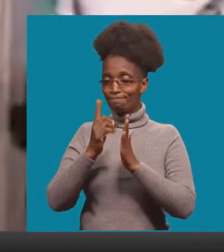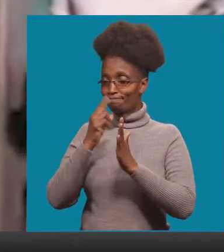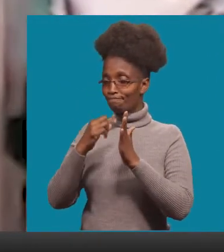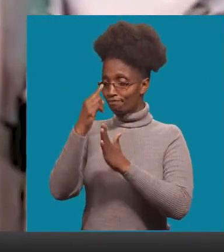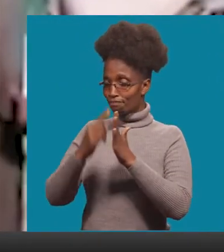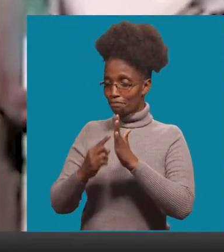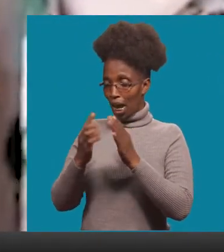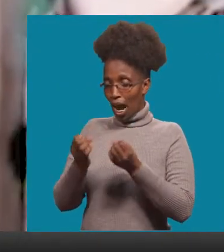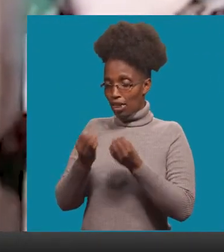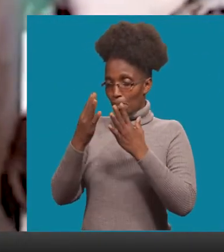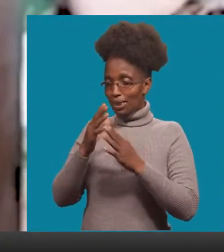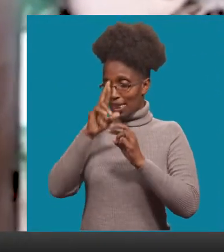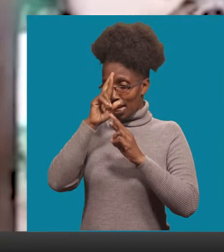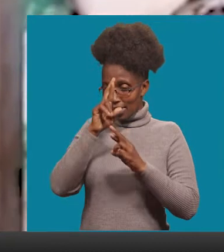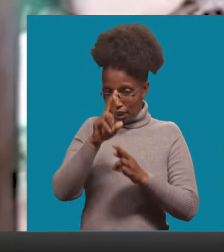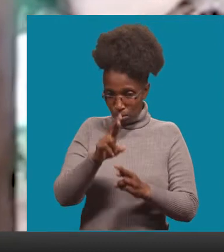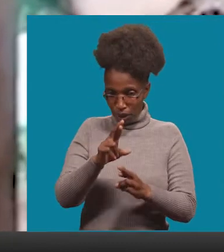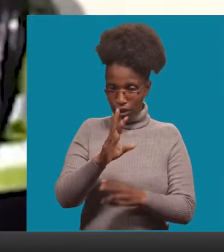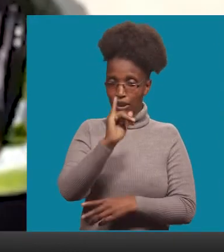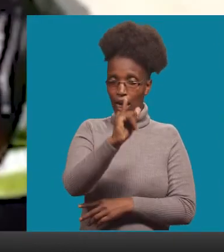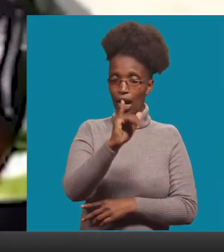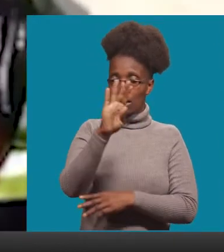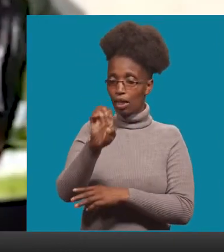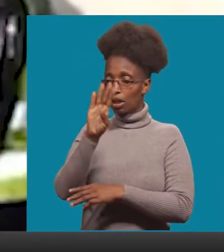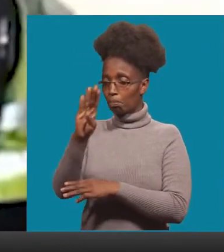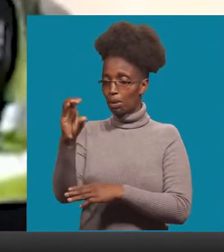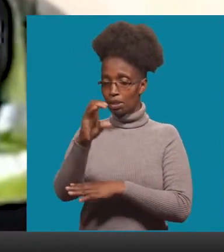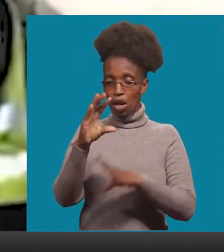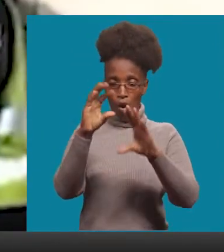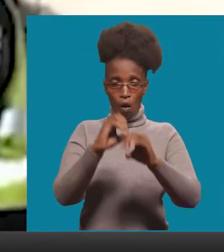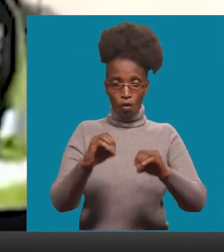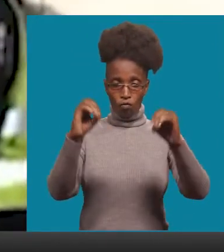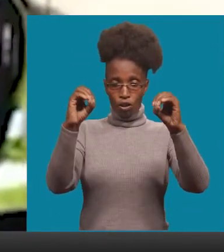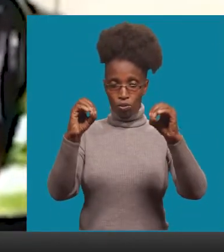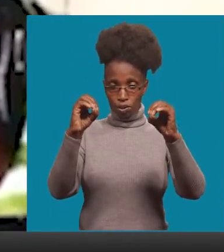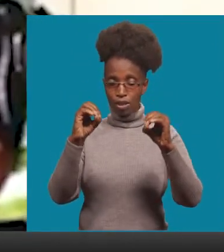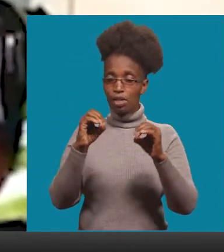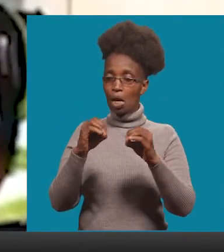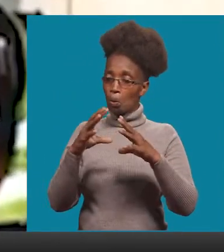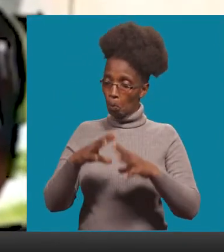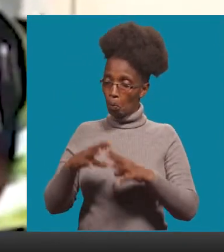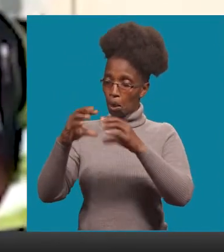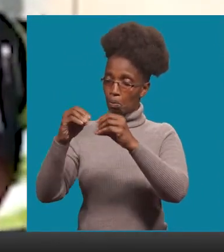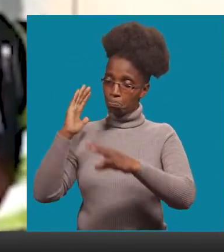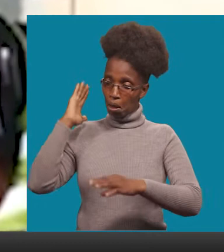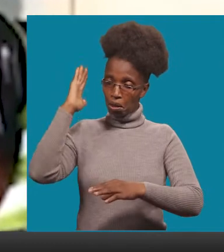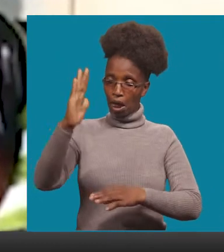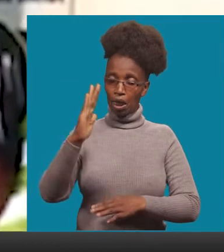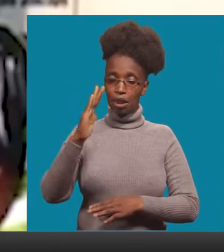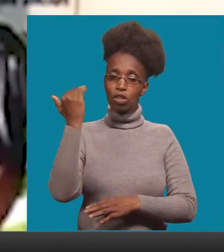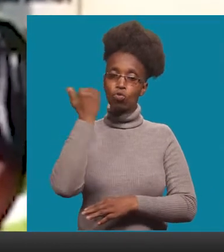amesema kuwa ingawa anaheshimu maafisa wa IEBC na tume hiyo kwa jumla, ataelekea